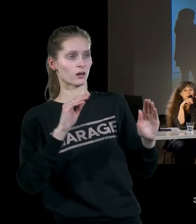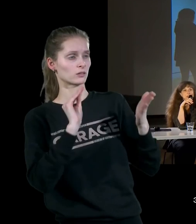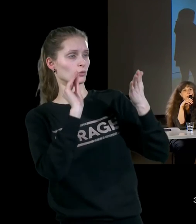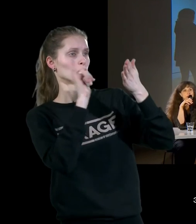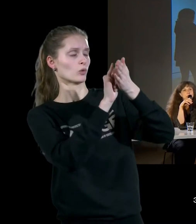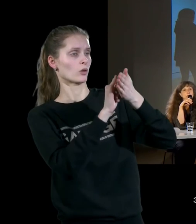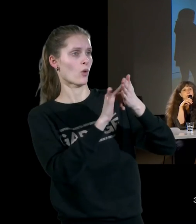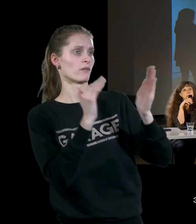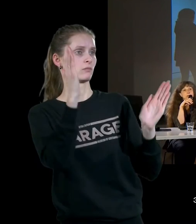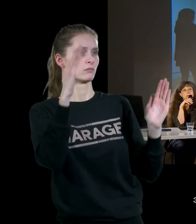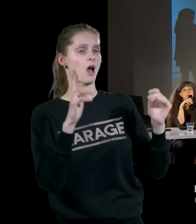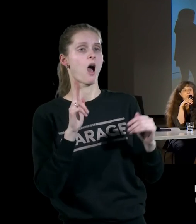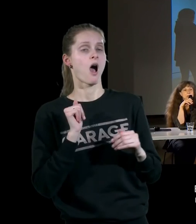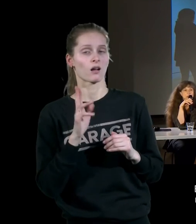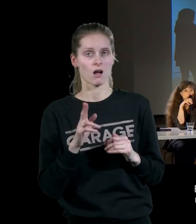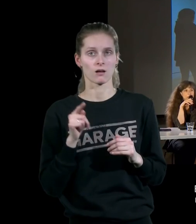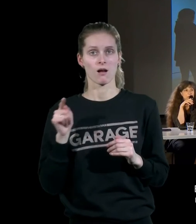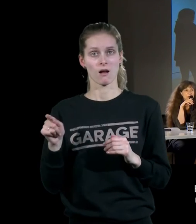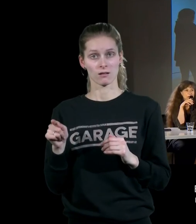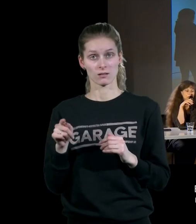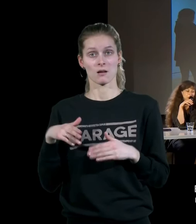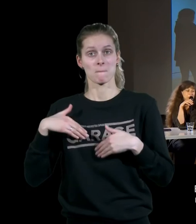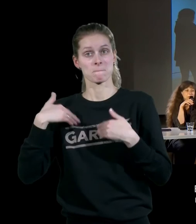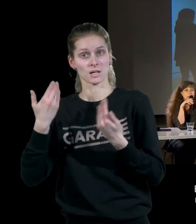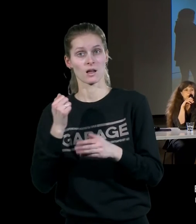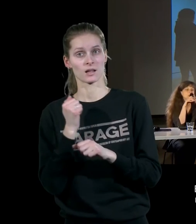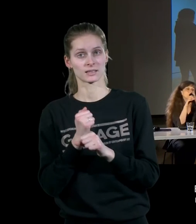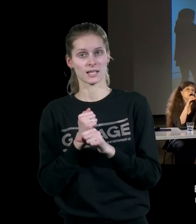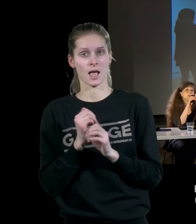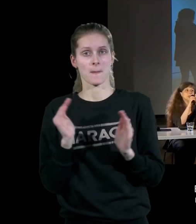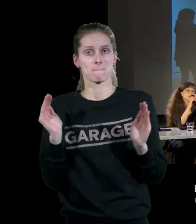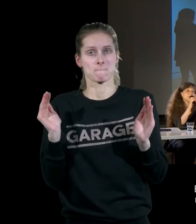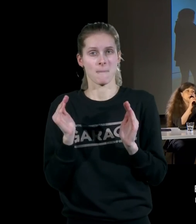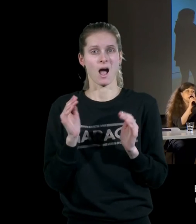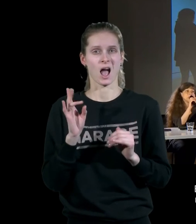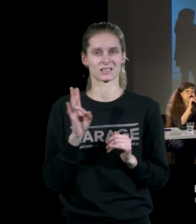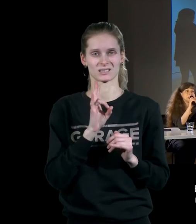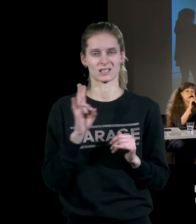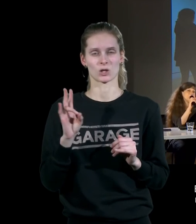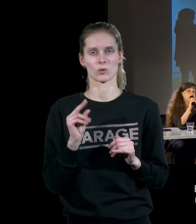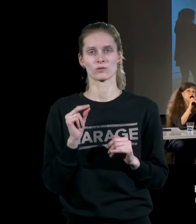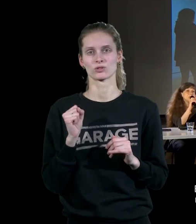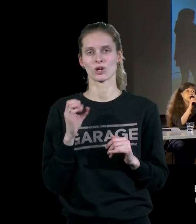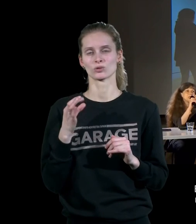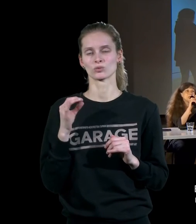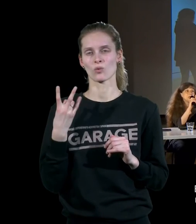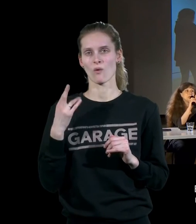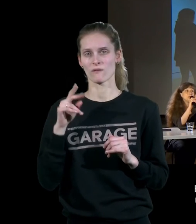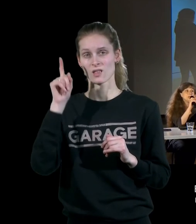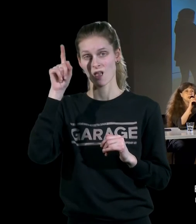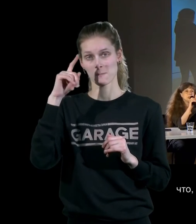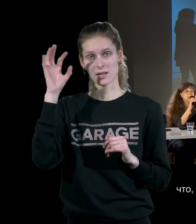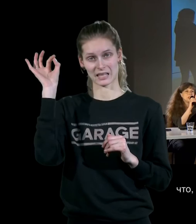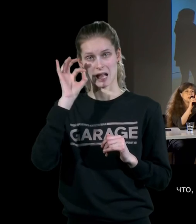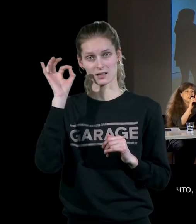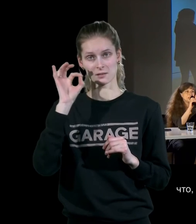утопическая идея, система часовен. Вот эта часовня или капелла, которую он предлагает поставить в Германии вместо участия на